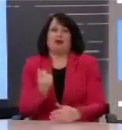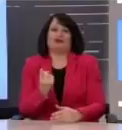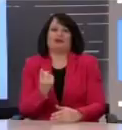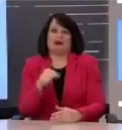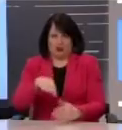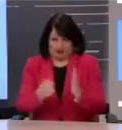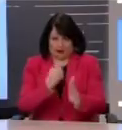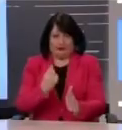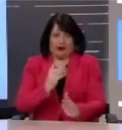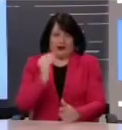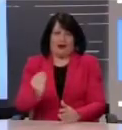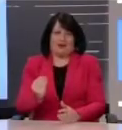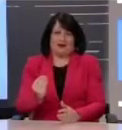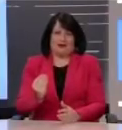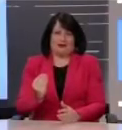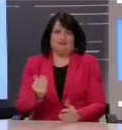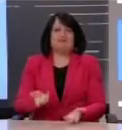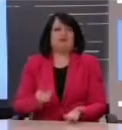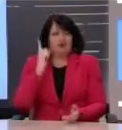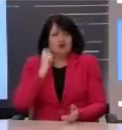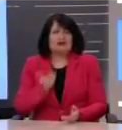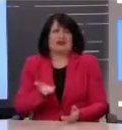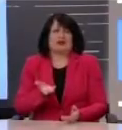φορά συμβαίνει. Το γνωρίζανε.